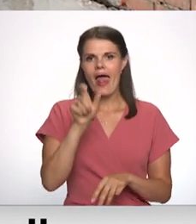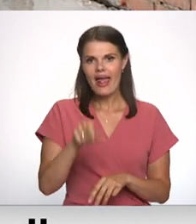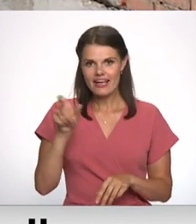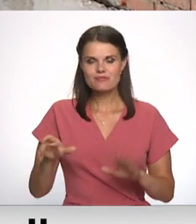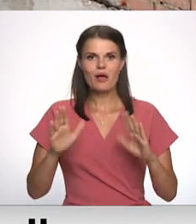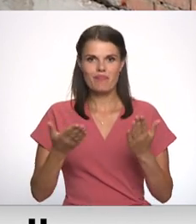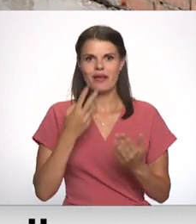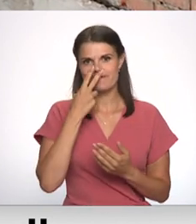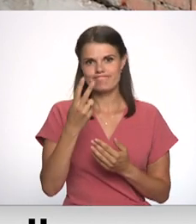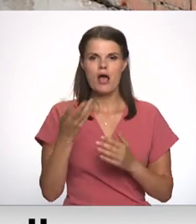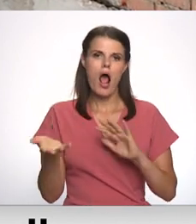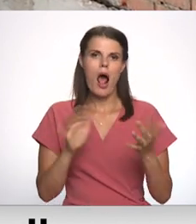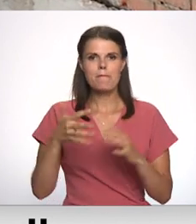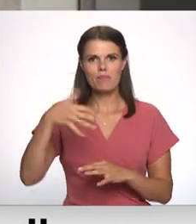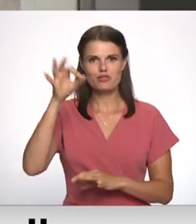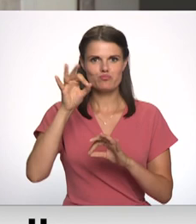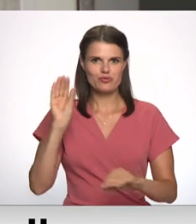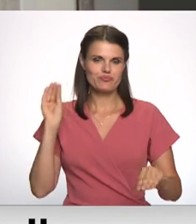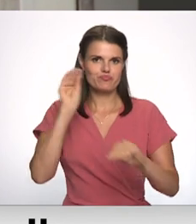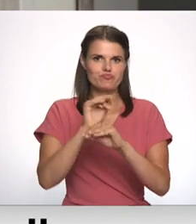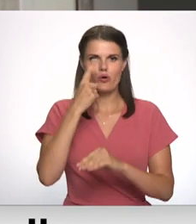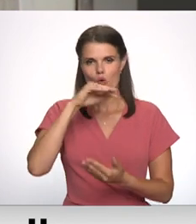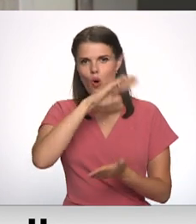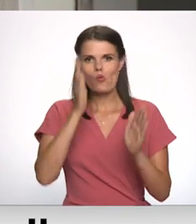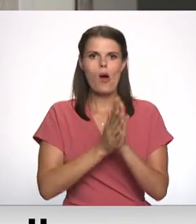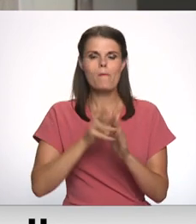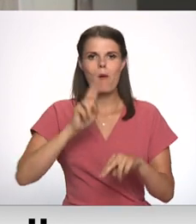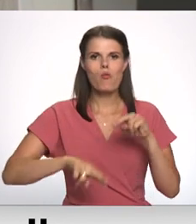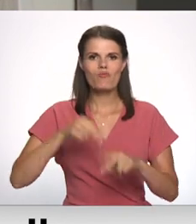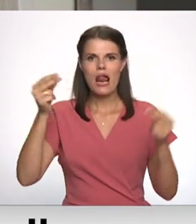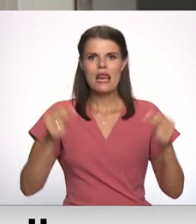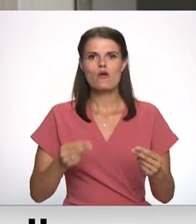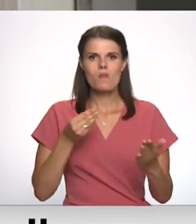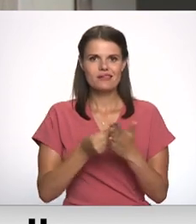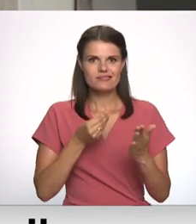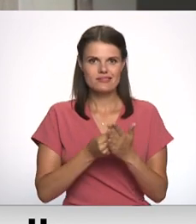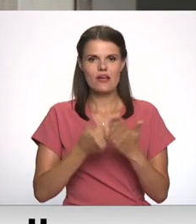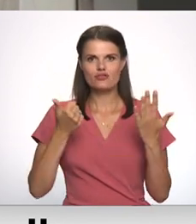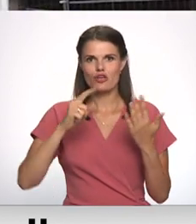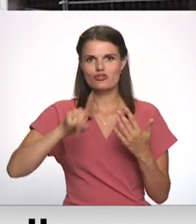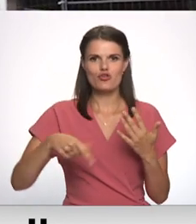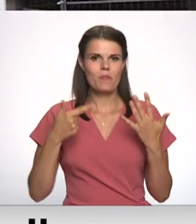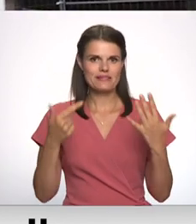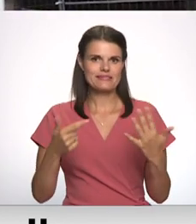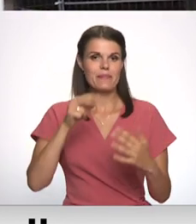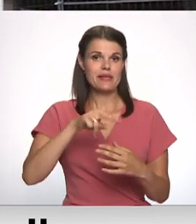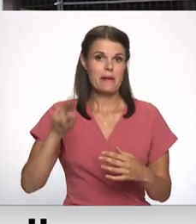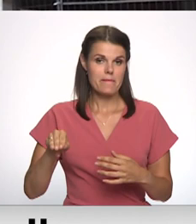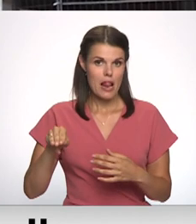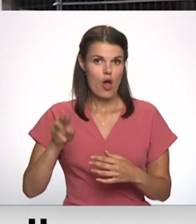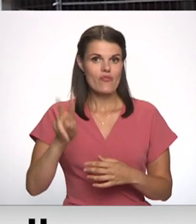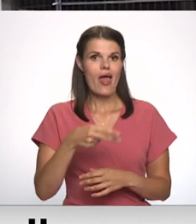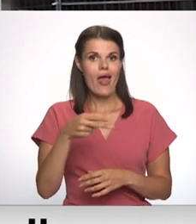ka tas varētu sasniegt pat 50% no kopējās būvniecības līgumcenas, kas ir 6,7 miljonu eiro.